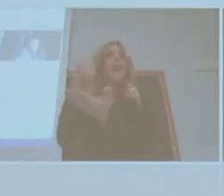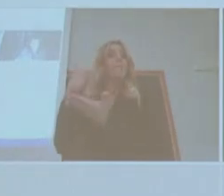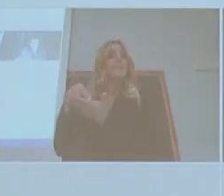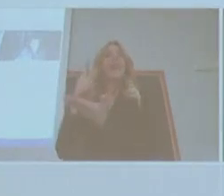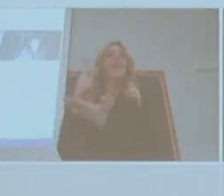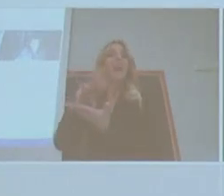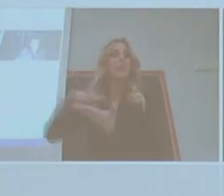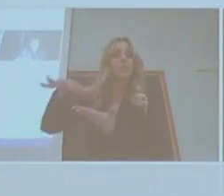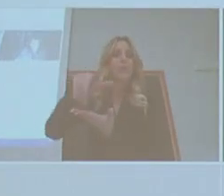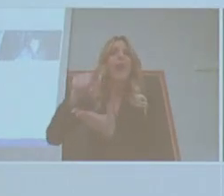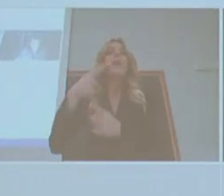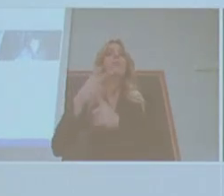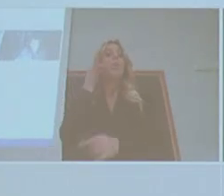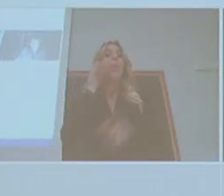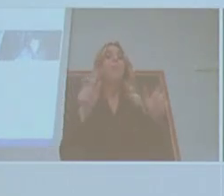ed anche umano.